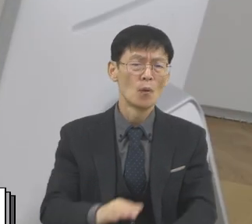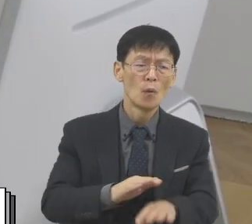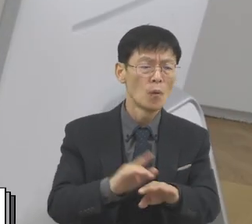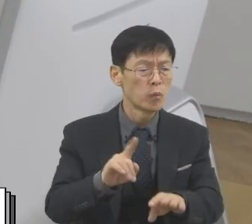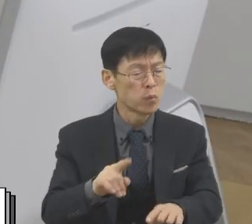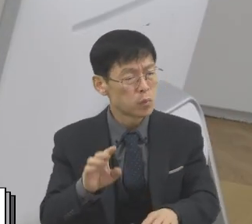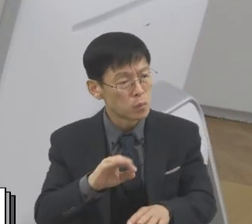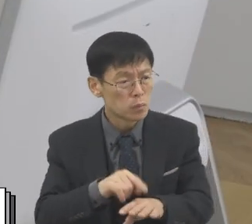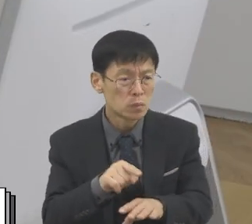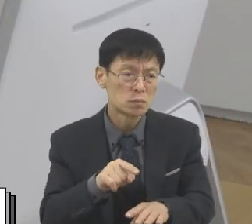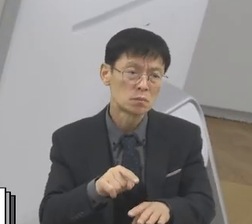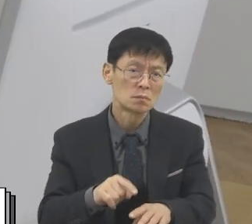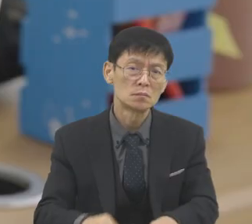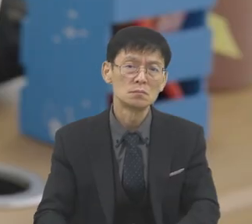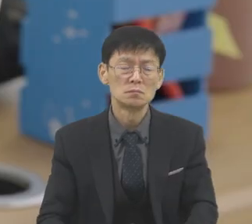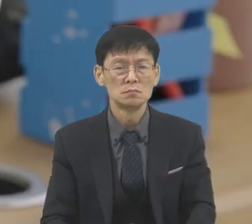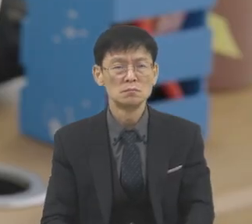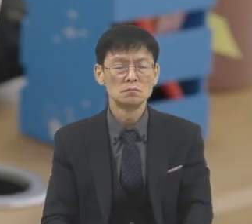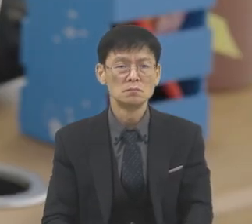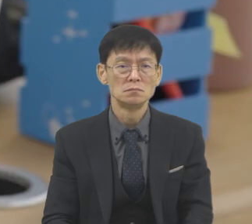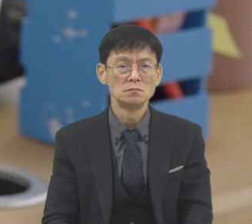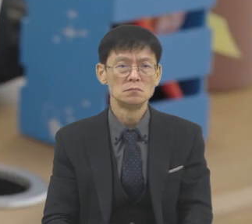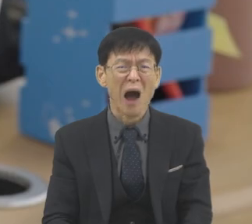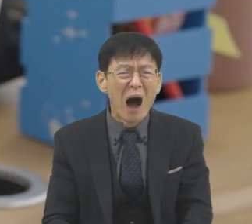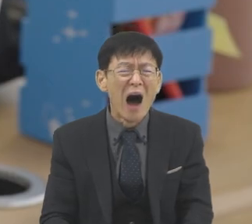어디다 놓으신 거지?